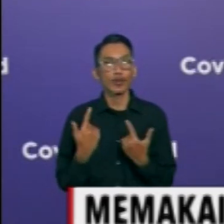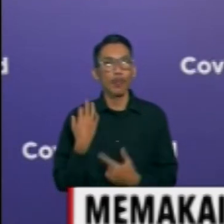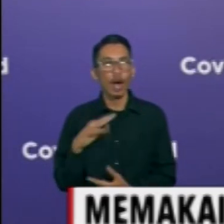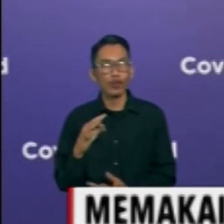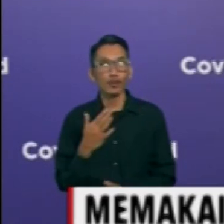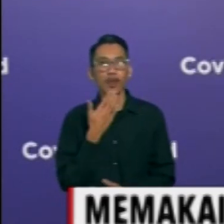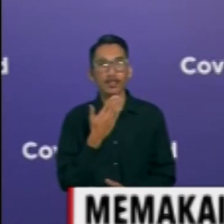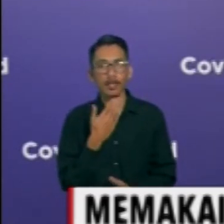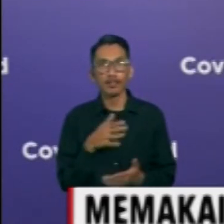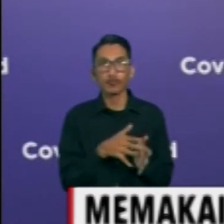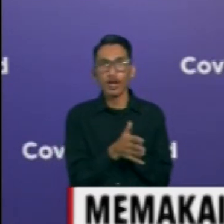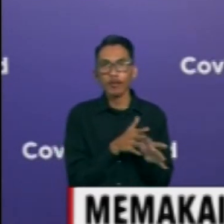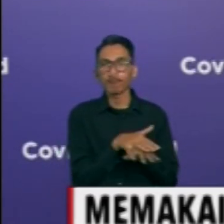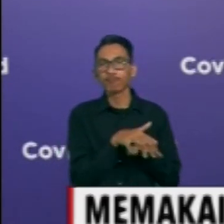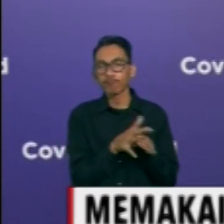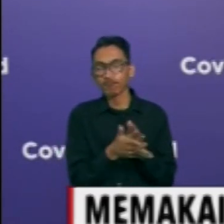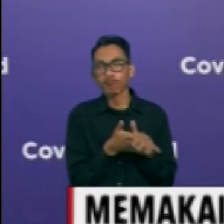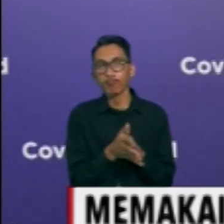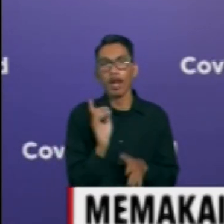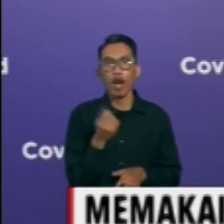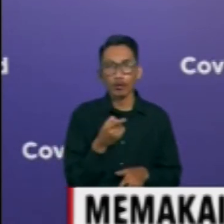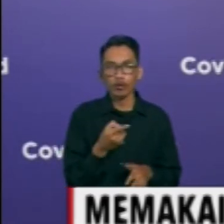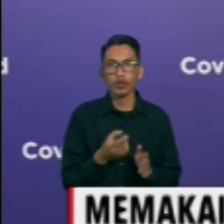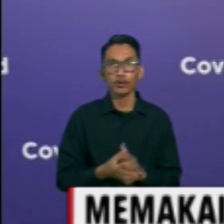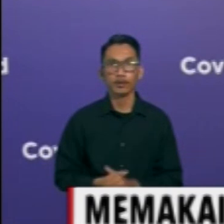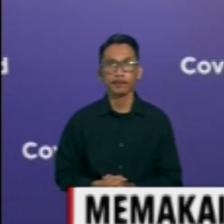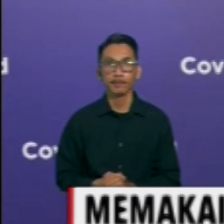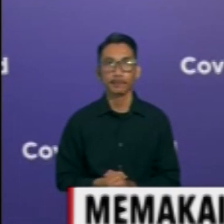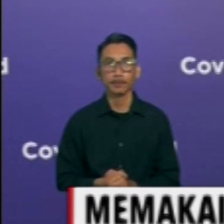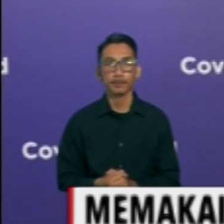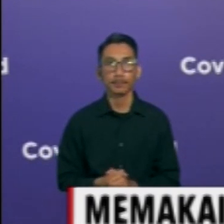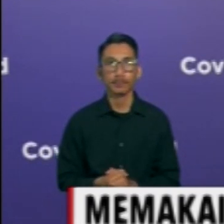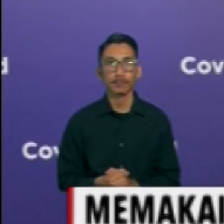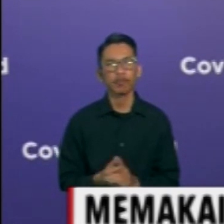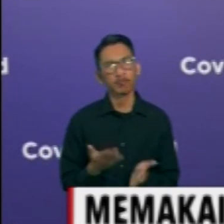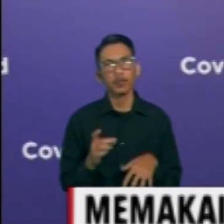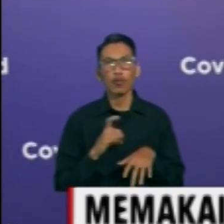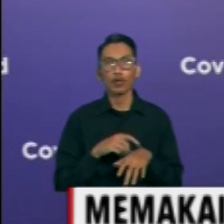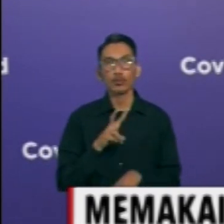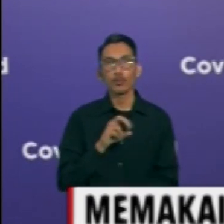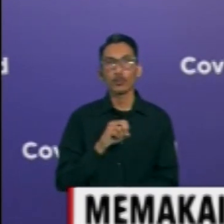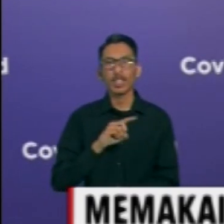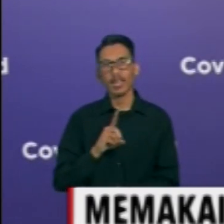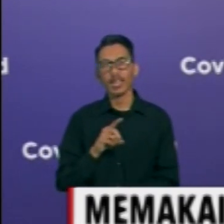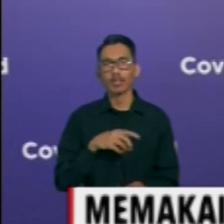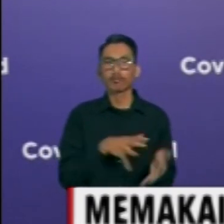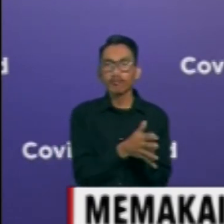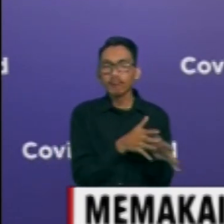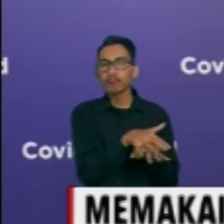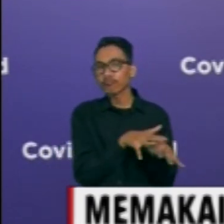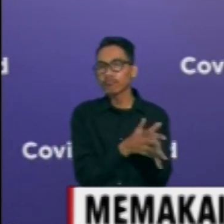kita mencuci tangan pakai sabun dan air yang mengalir setidaknya 20 detik Hai